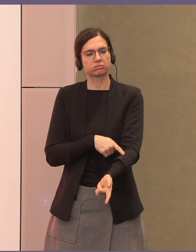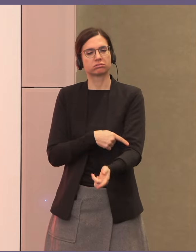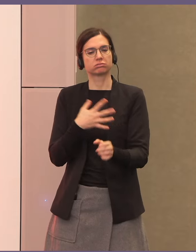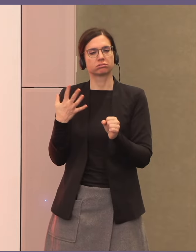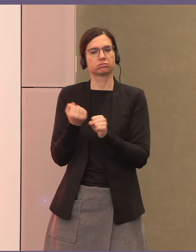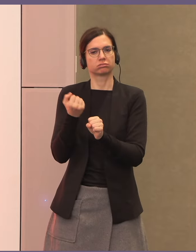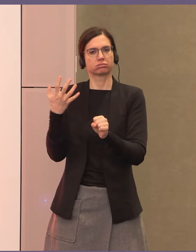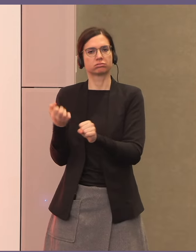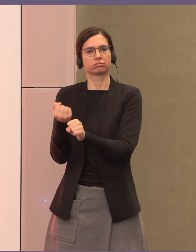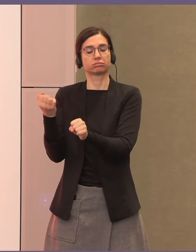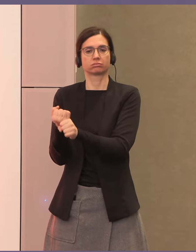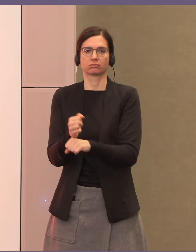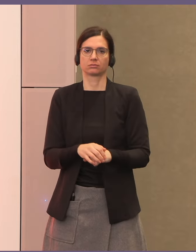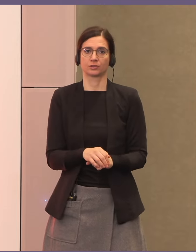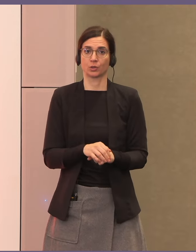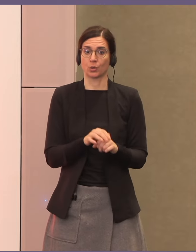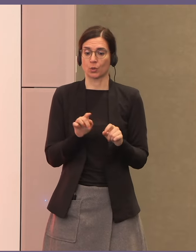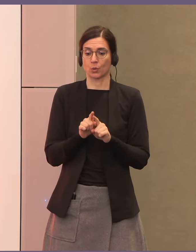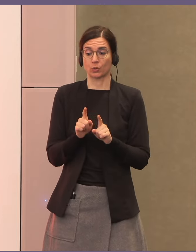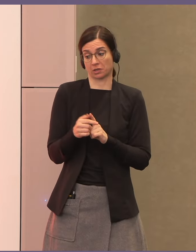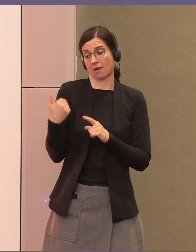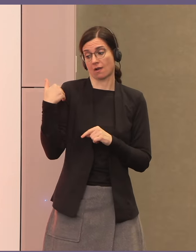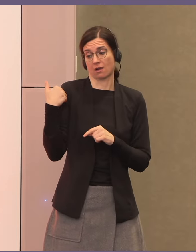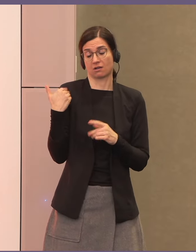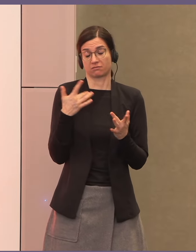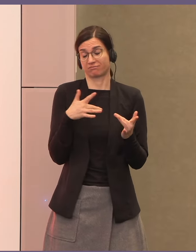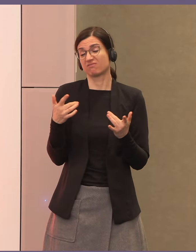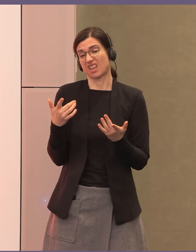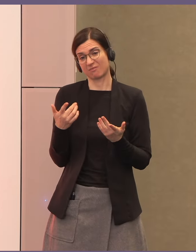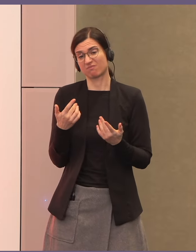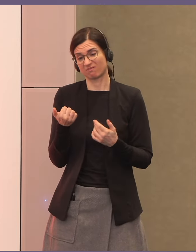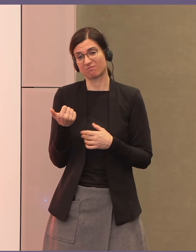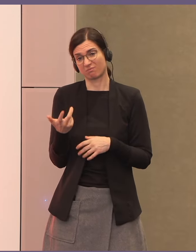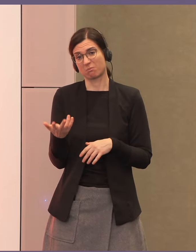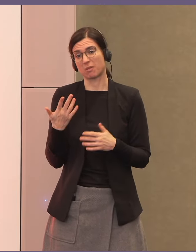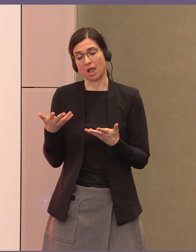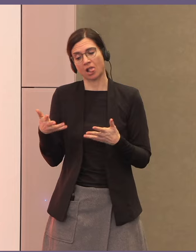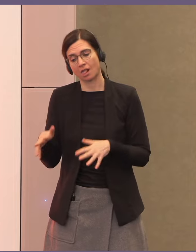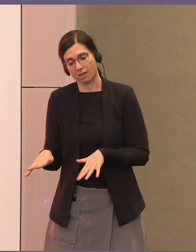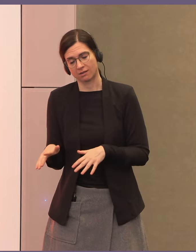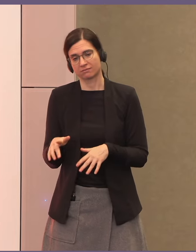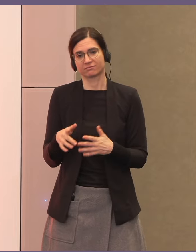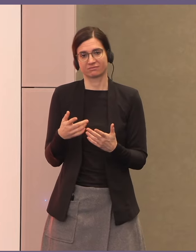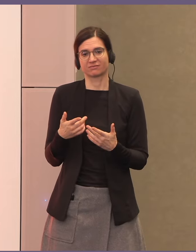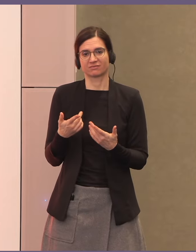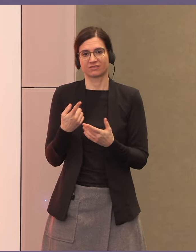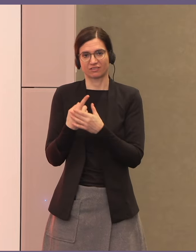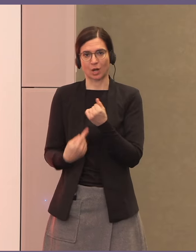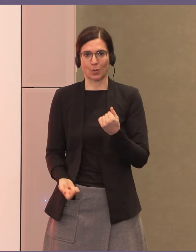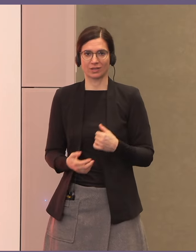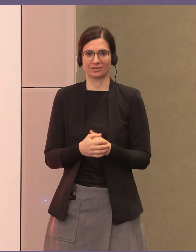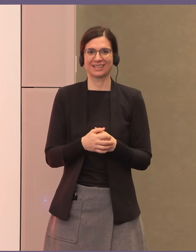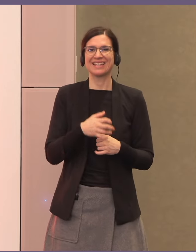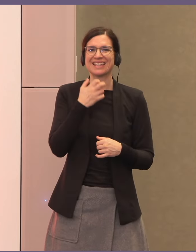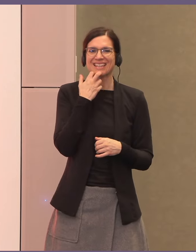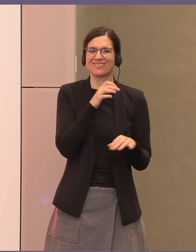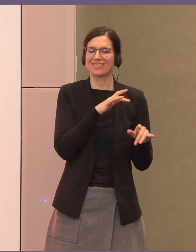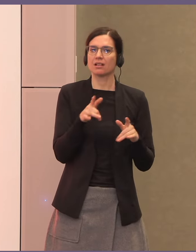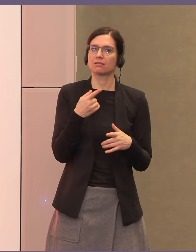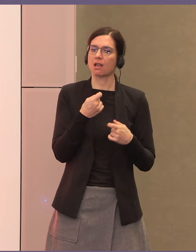Errungenschaften und ja, auch von kurzfristigen Niederlagen erzählen. Das mache ich, die historische Agency, also die